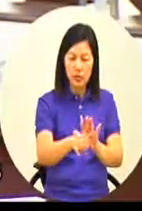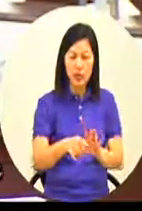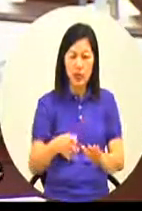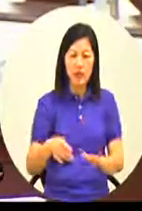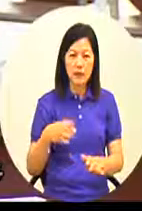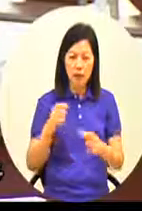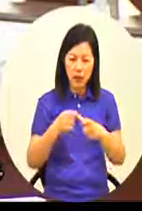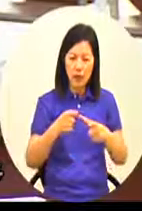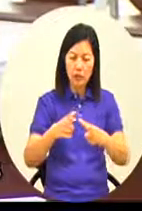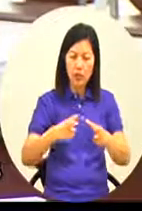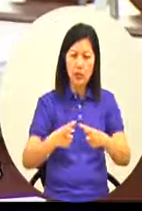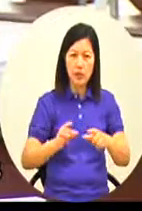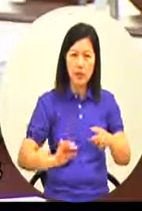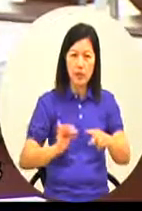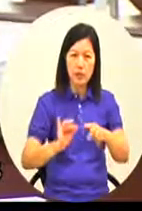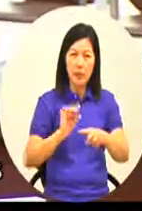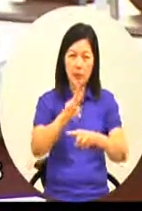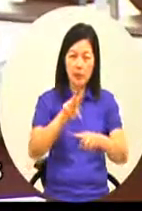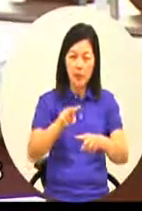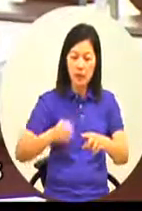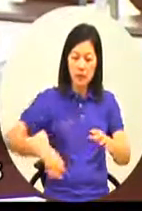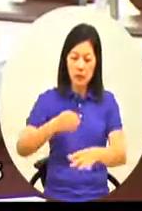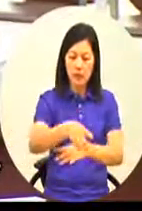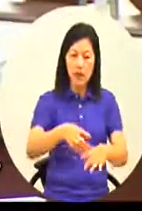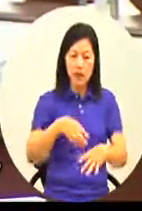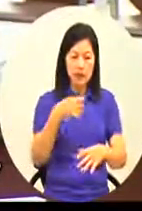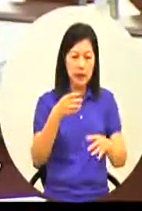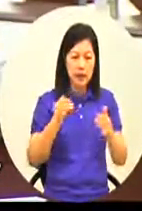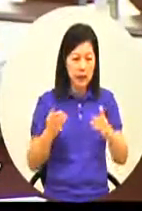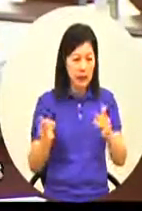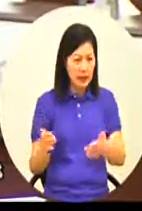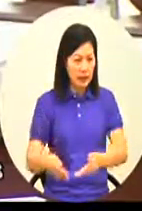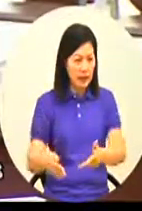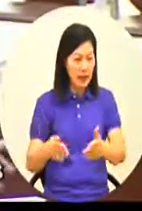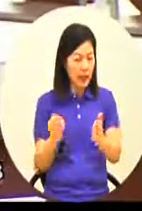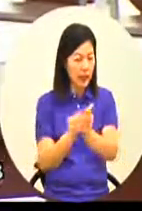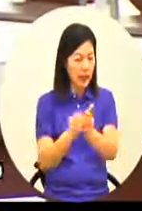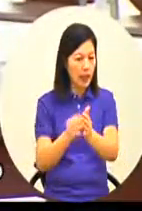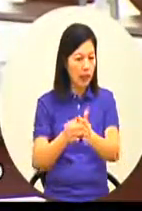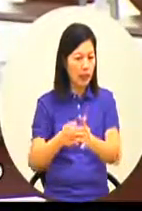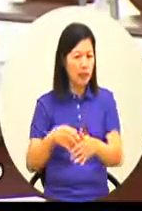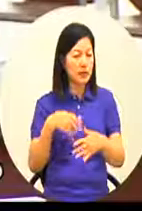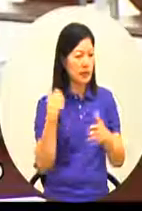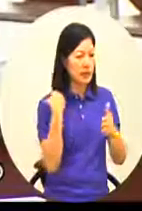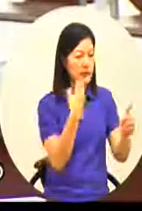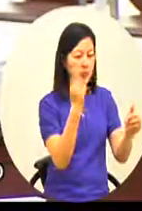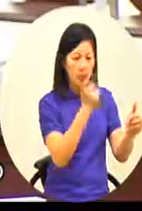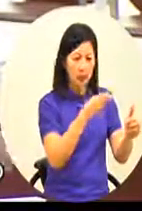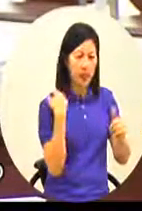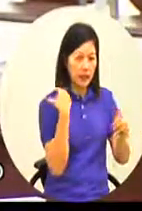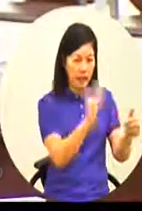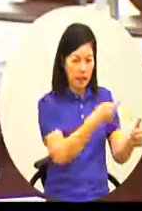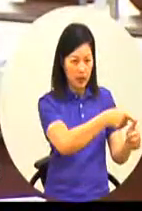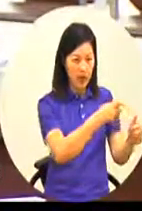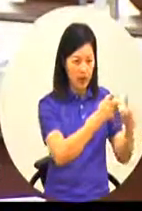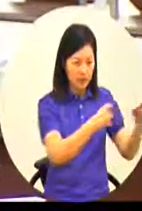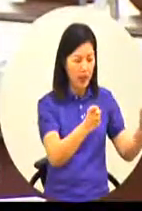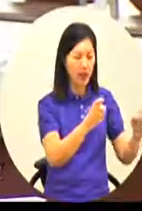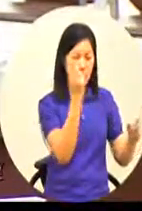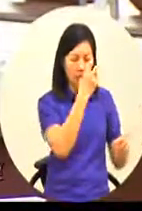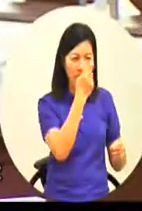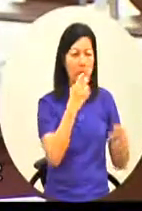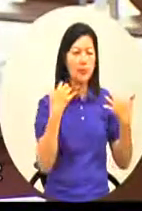嘛？恁去了后，你交互庙去管理嘛？所有费用拢互庙来出，这个也可以接受啦。因为重点就是